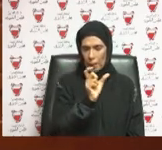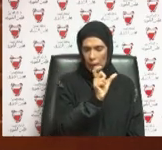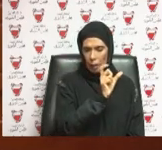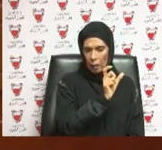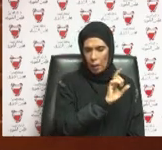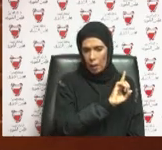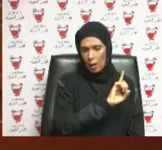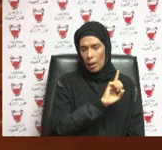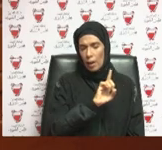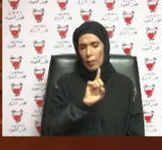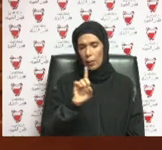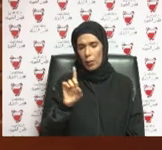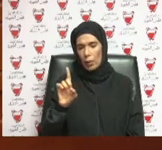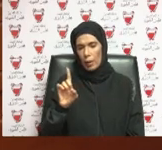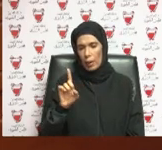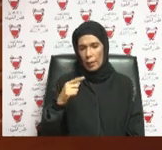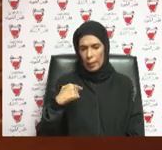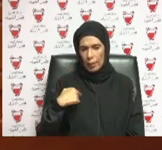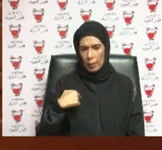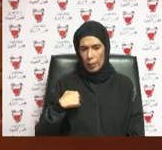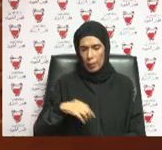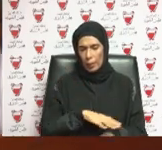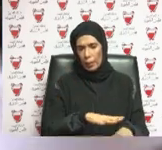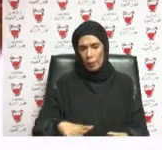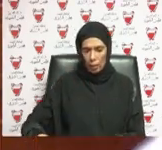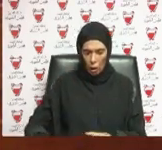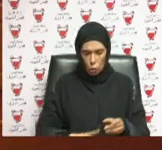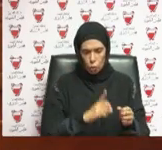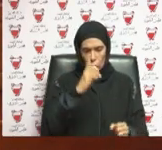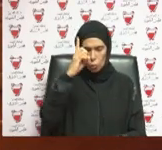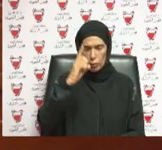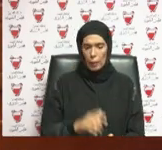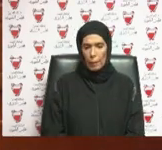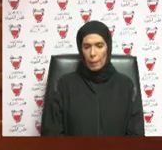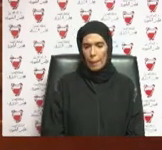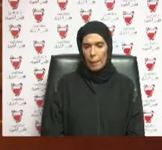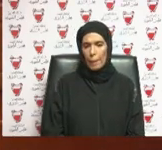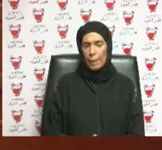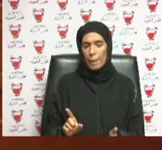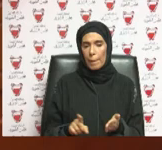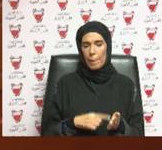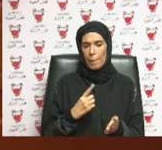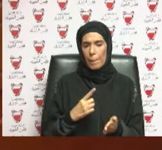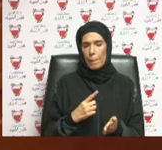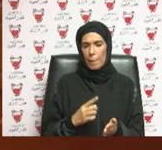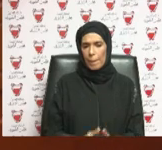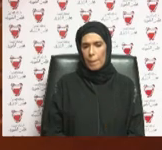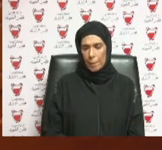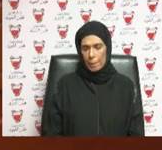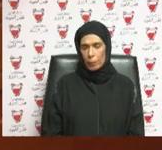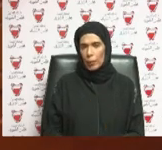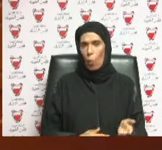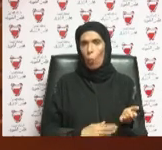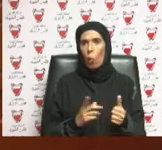إلا بالله وإنا إليه نلا وإنا إليه لراجعون. بداية معالي الرئيس، أرفع لمقام